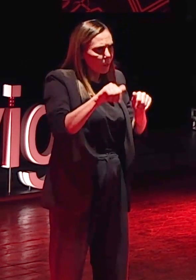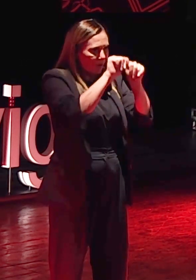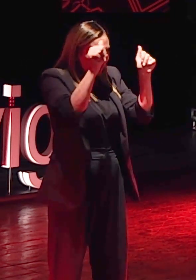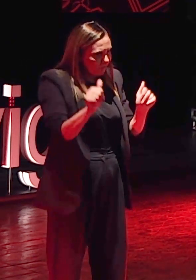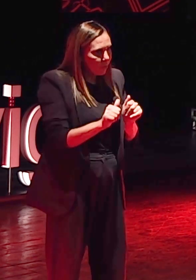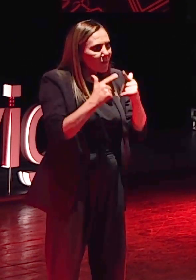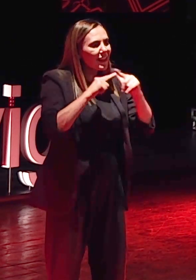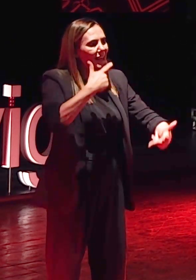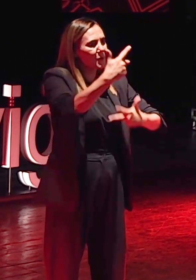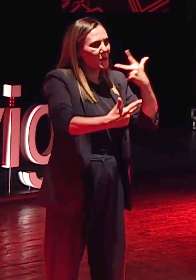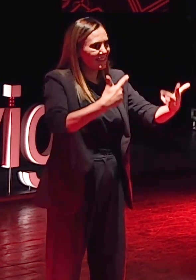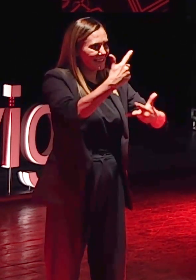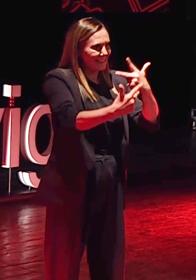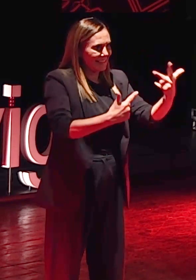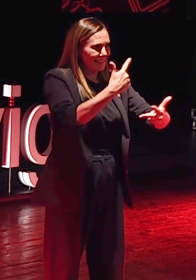l